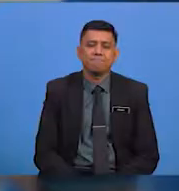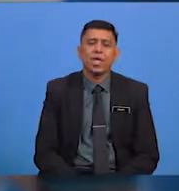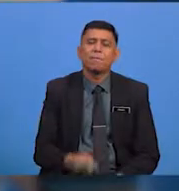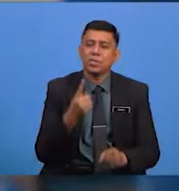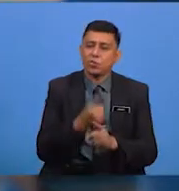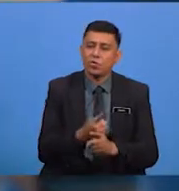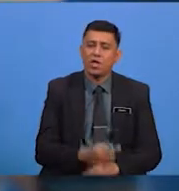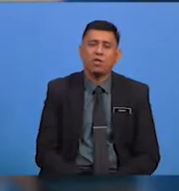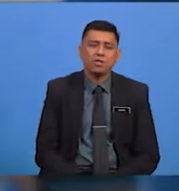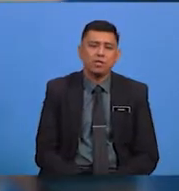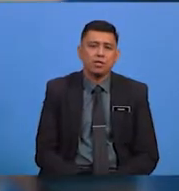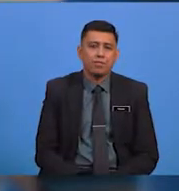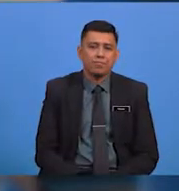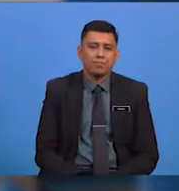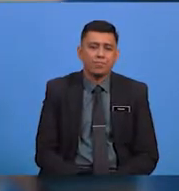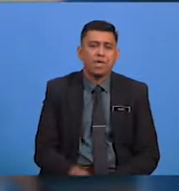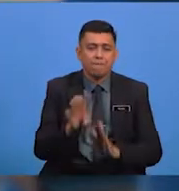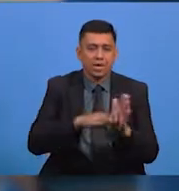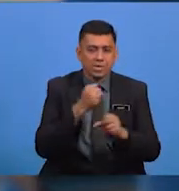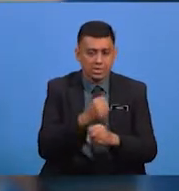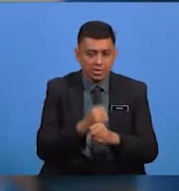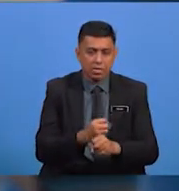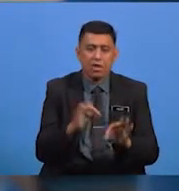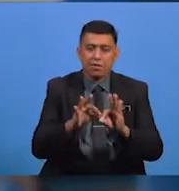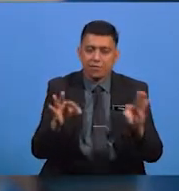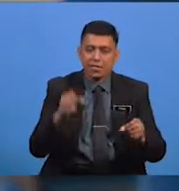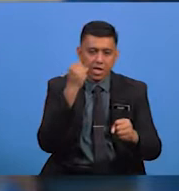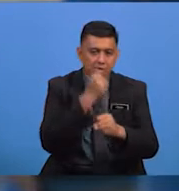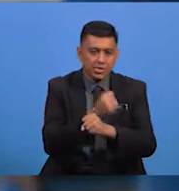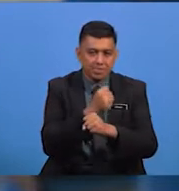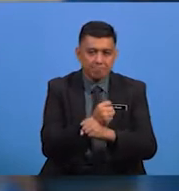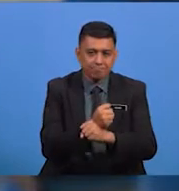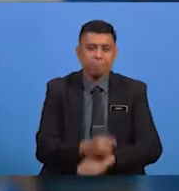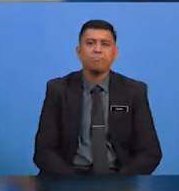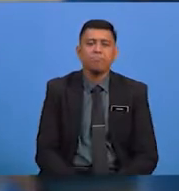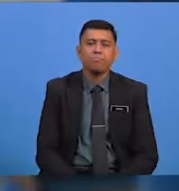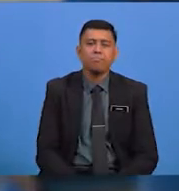Ya, betul. Bekerja merupakan frasa kerja.